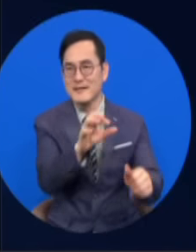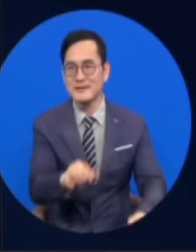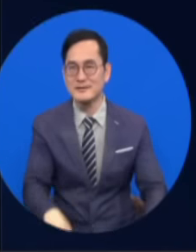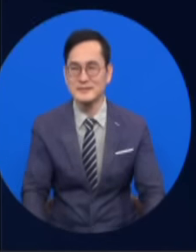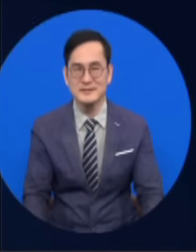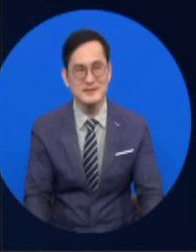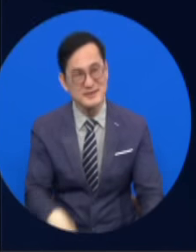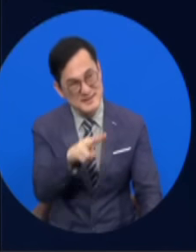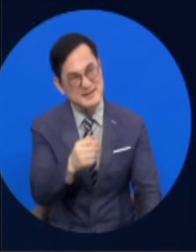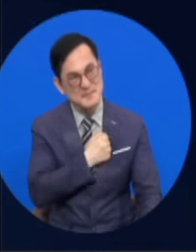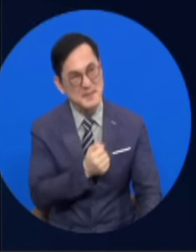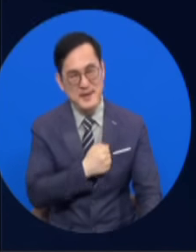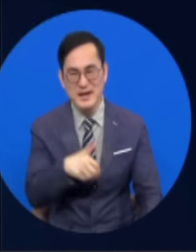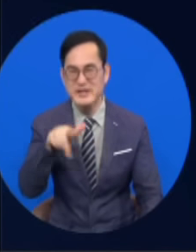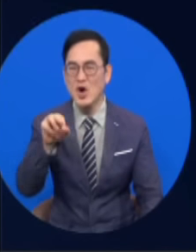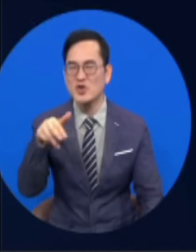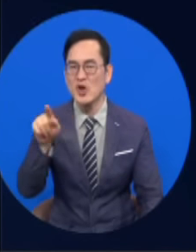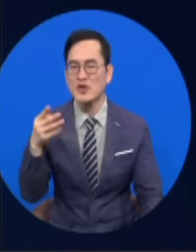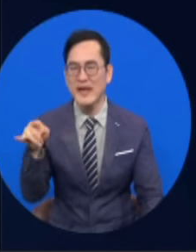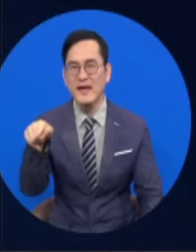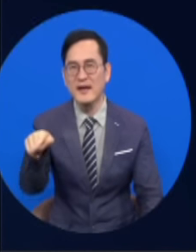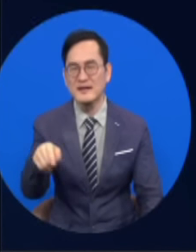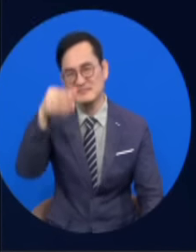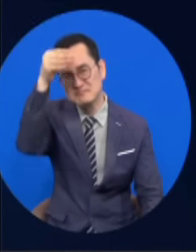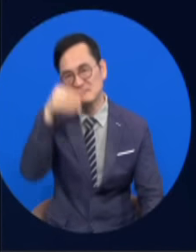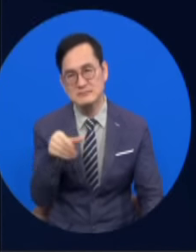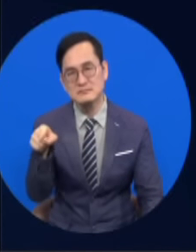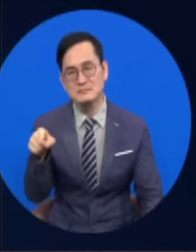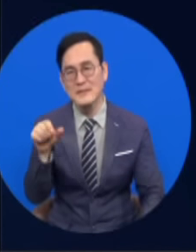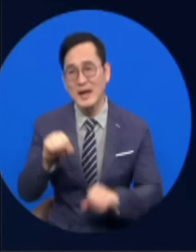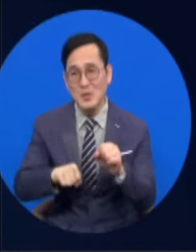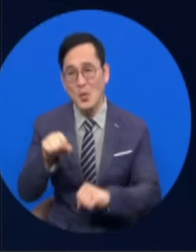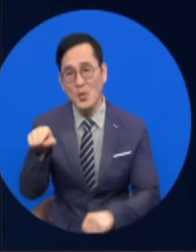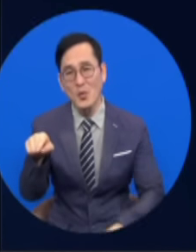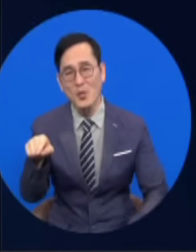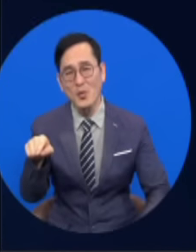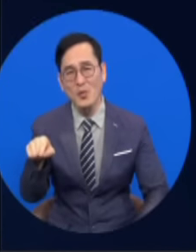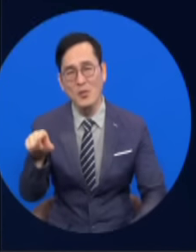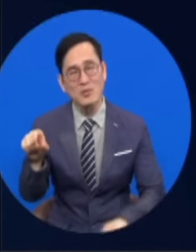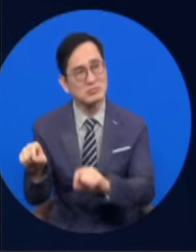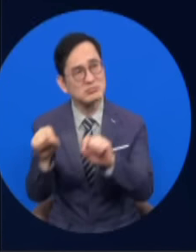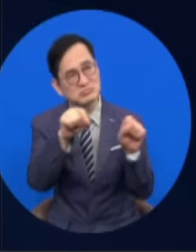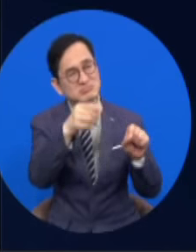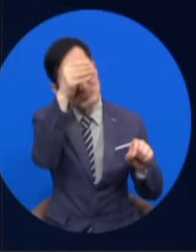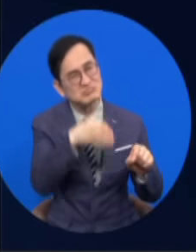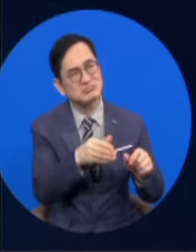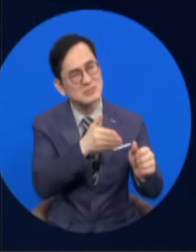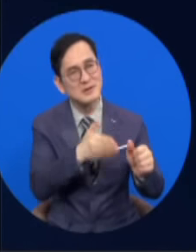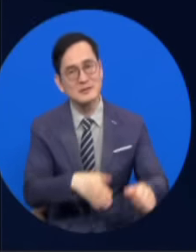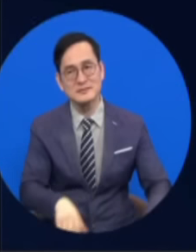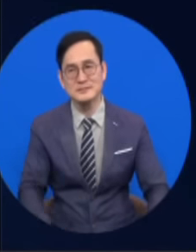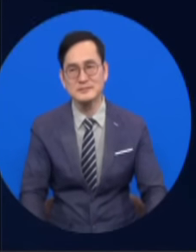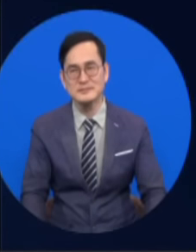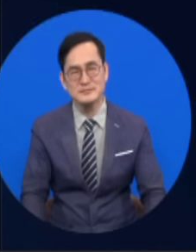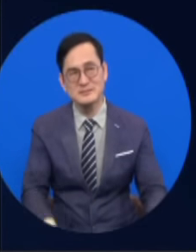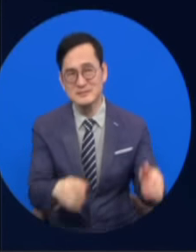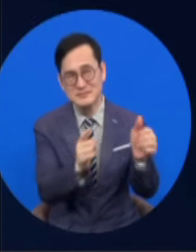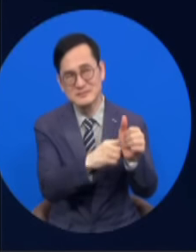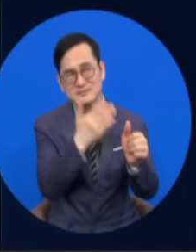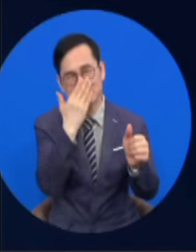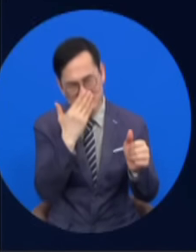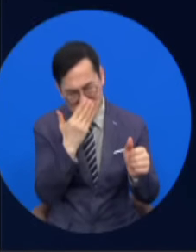답답하다 정청 못봤나 분과 퇴장을 시켜야지 다른 분 박찬대 착하기는 한데